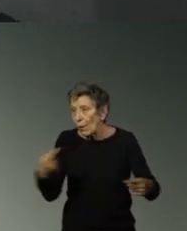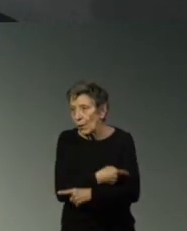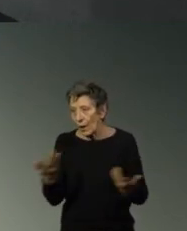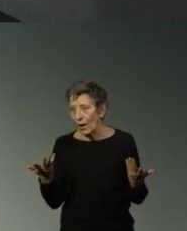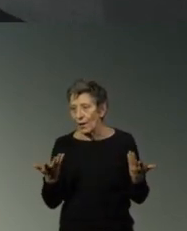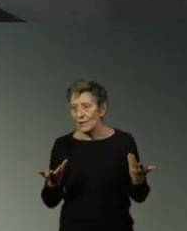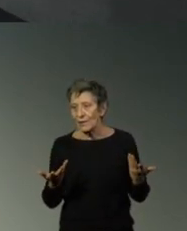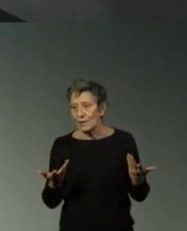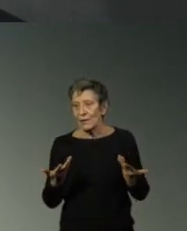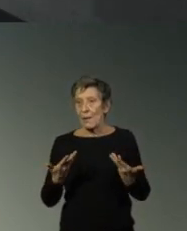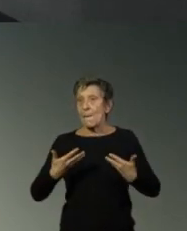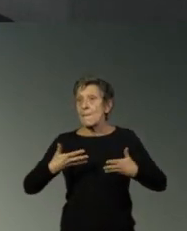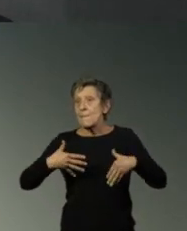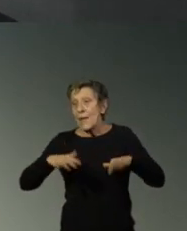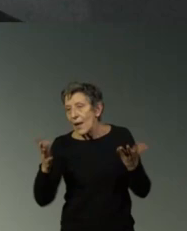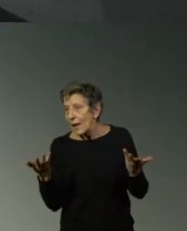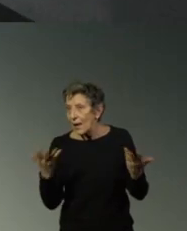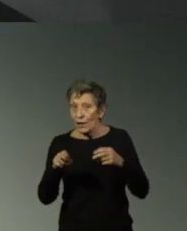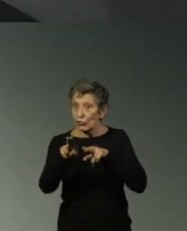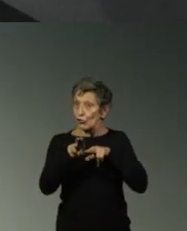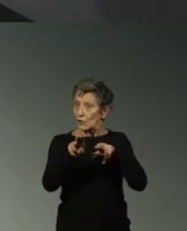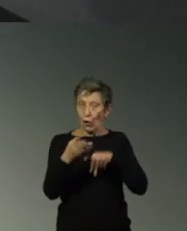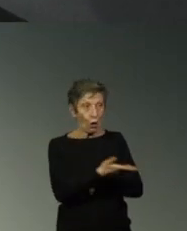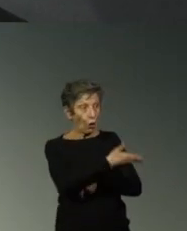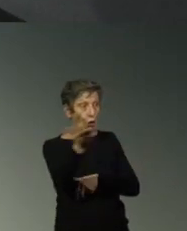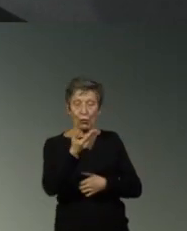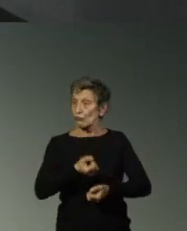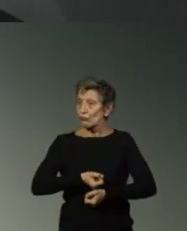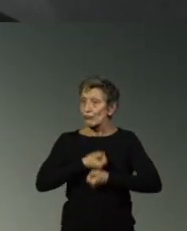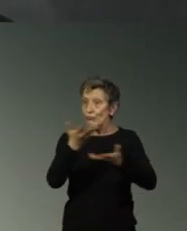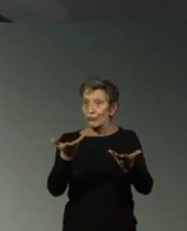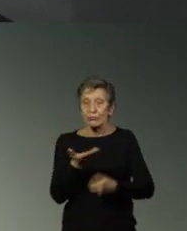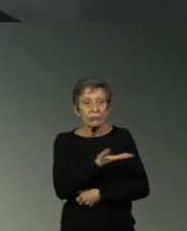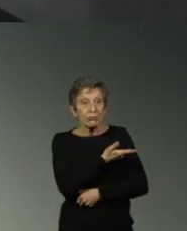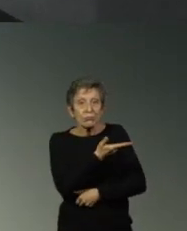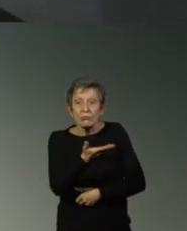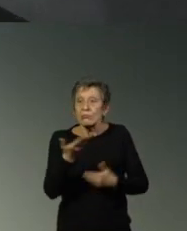Pourtant, il y a une grande partie des chasseurs dans leur discours, mais on parle de